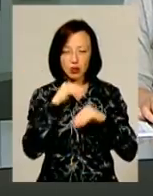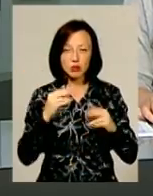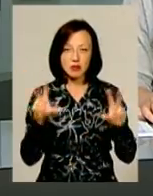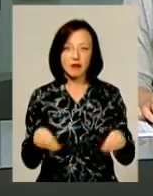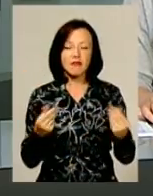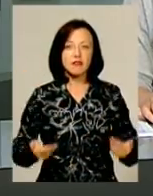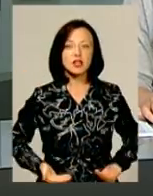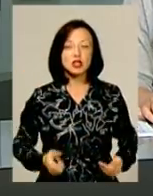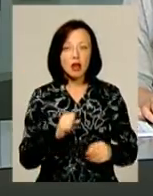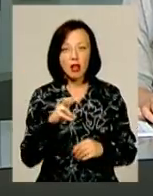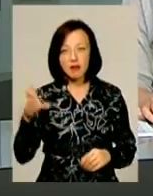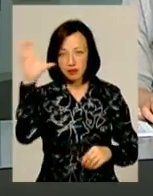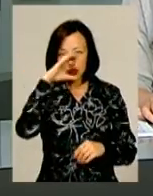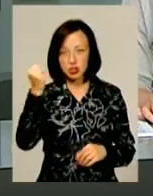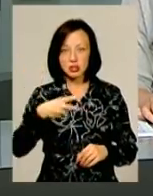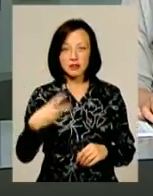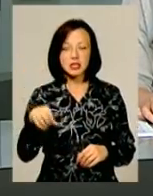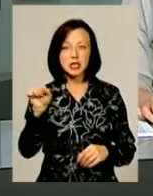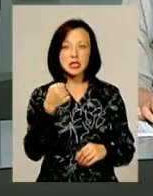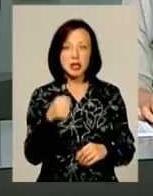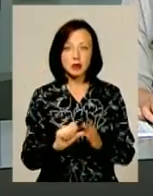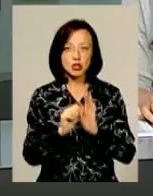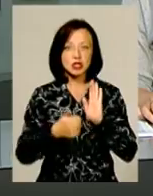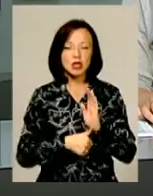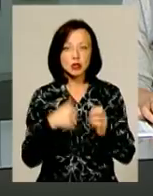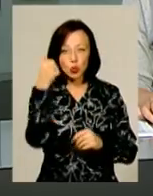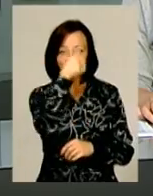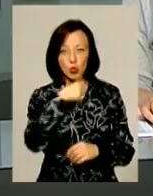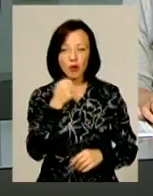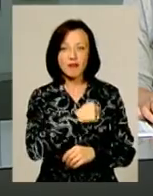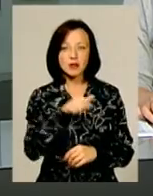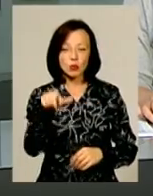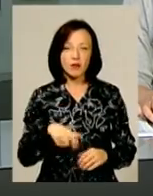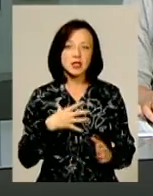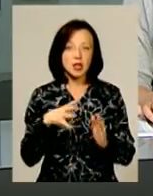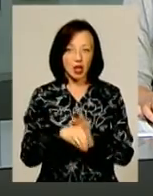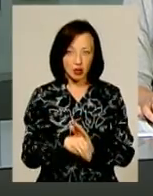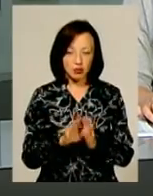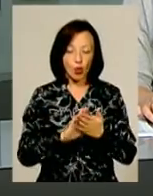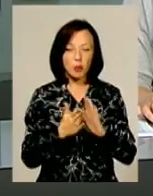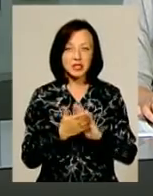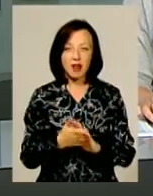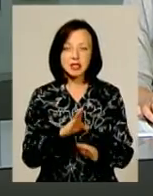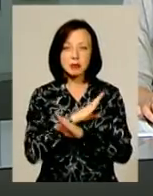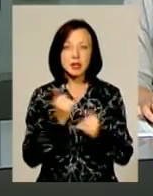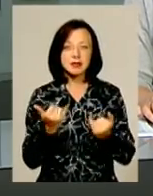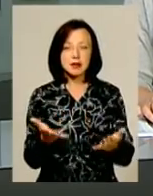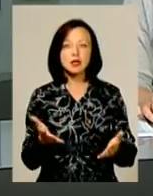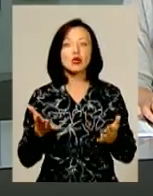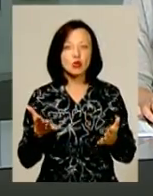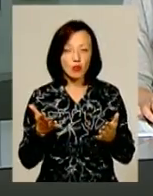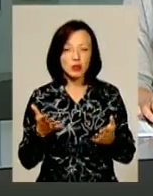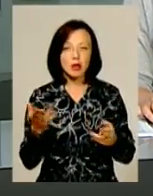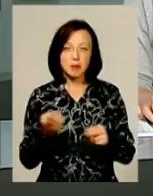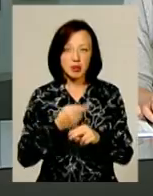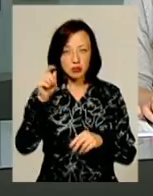вижити. Однак у ніч на 20 серпня 2016 року військовий загинув. Обставини смерті наразі з'ясовують.